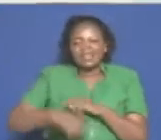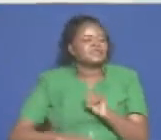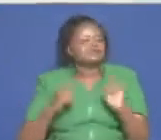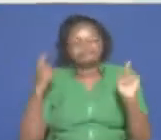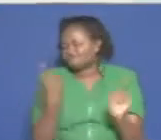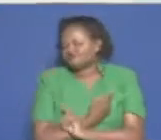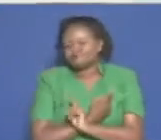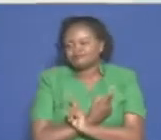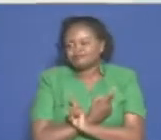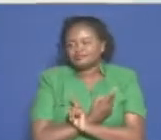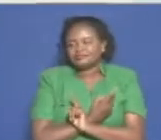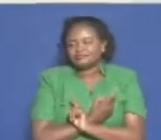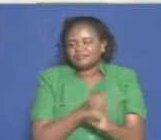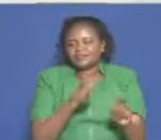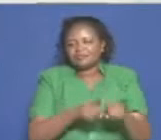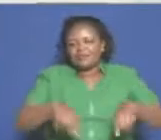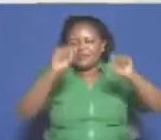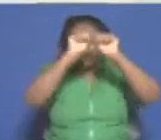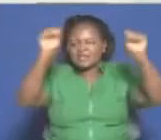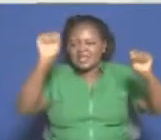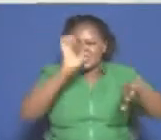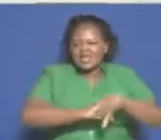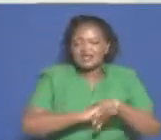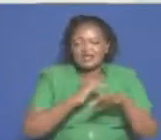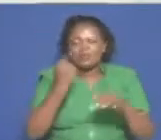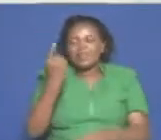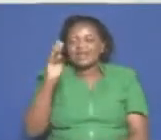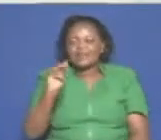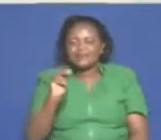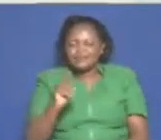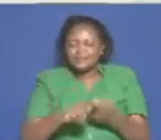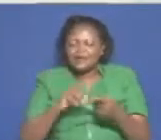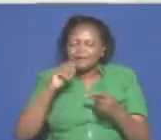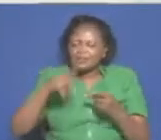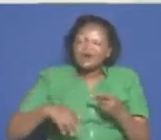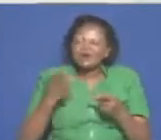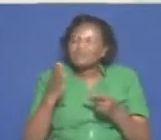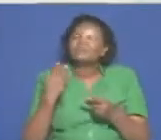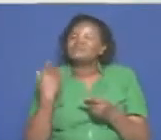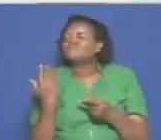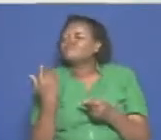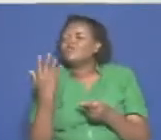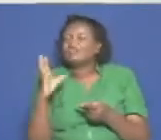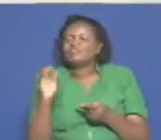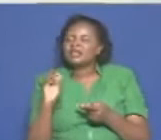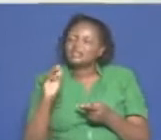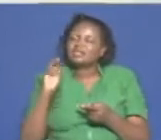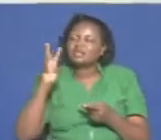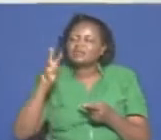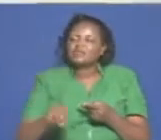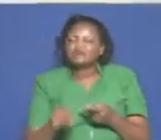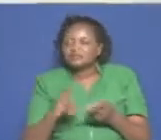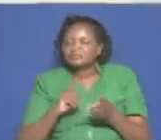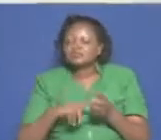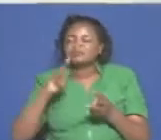kwa hizo kampuni. Na hata president saizi anapata tuseme milioni moja, MP anapata pengine 1,500, na unapata pengine MC